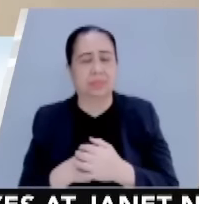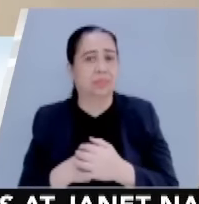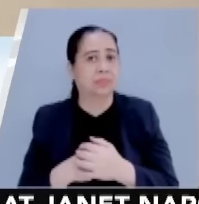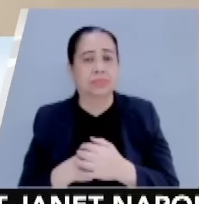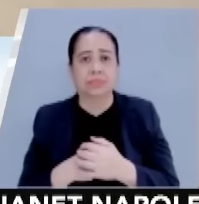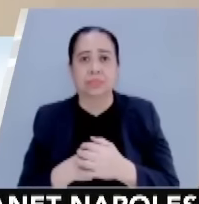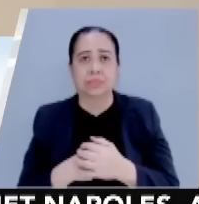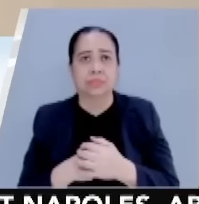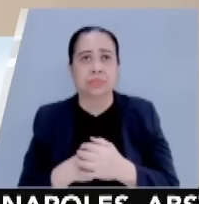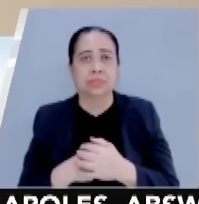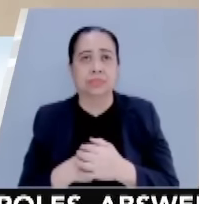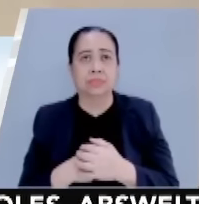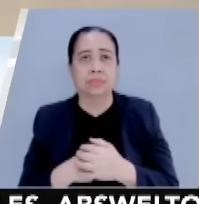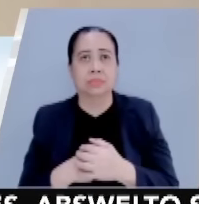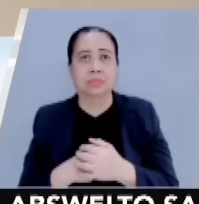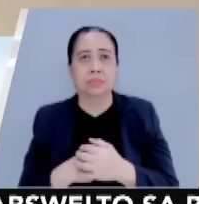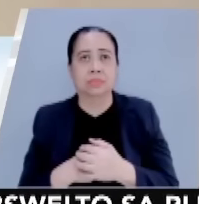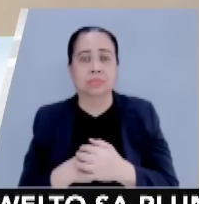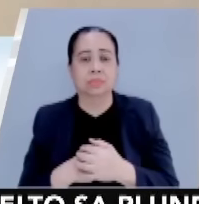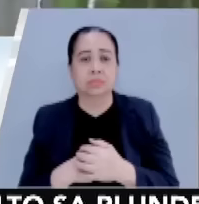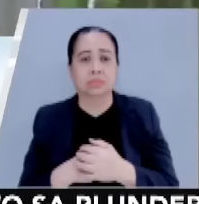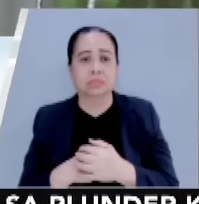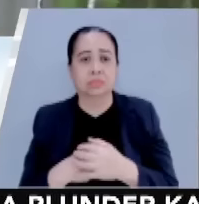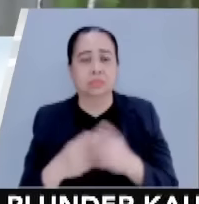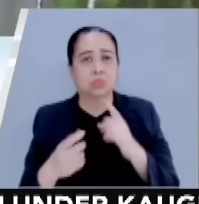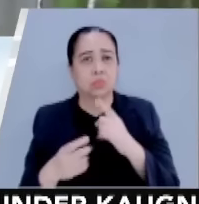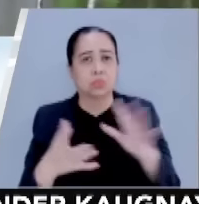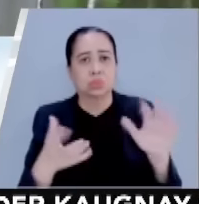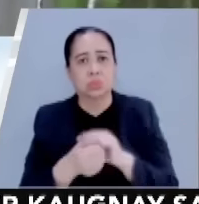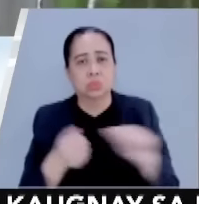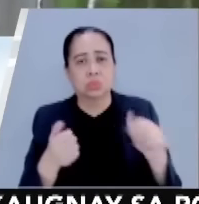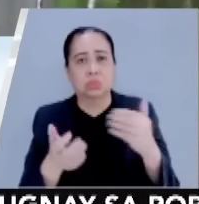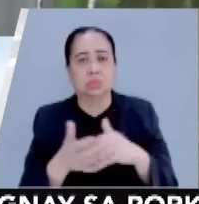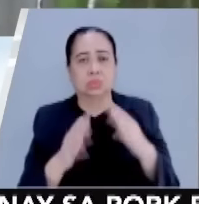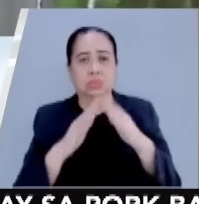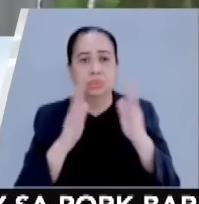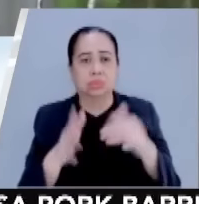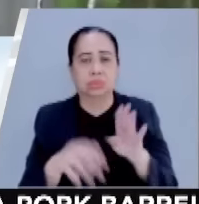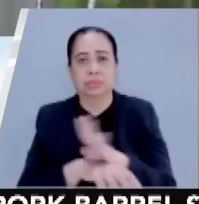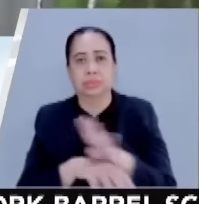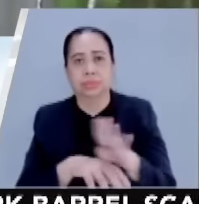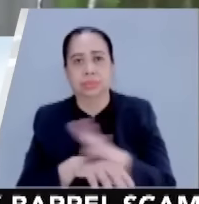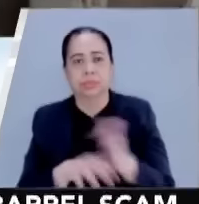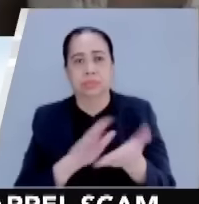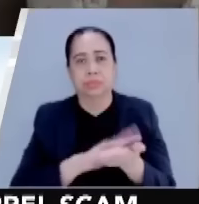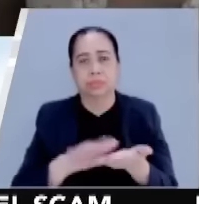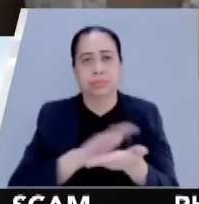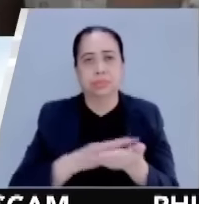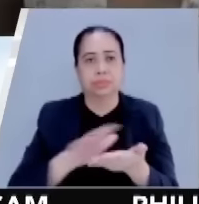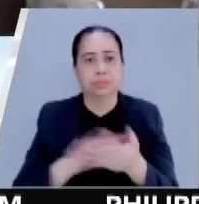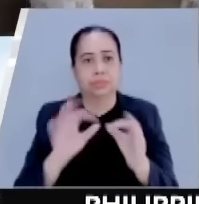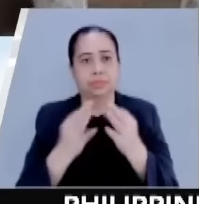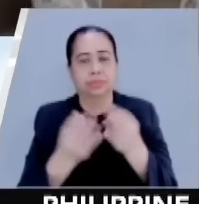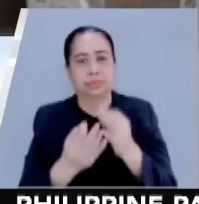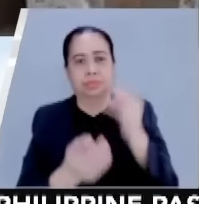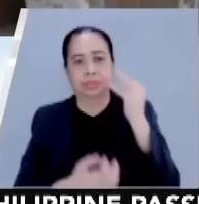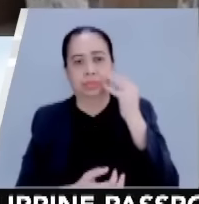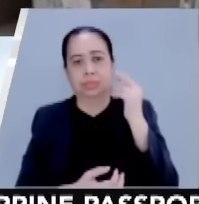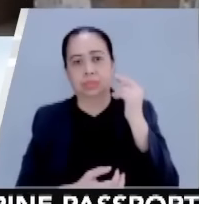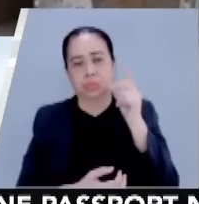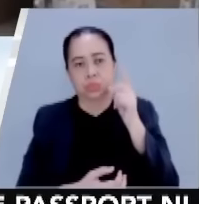Kasi nawas up na naman yung bahay ko. Abala naman sa paglilinis ng bahay ang pamilya ni Mira Luna.